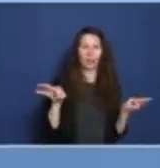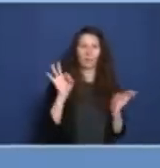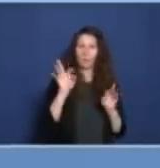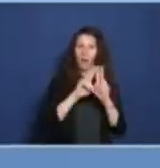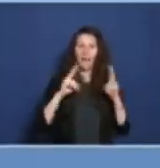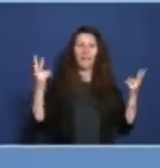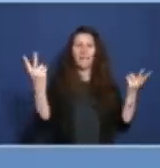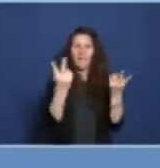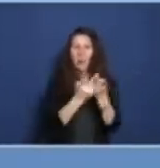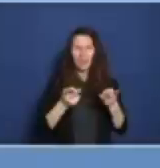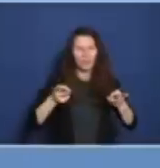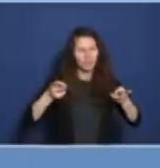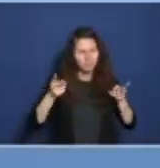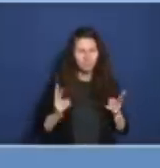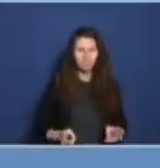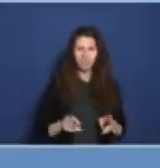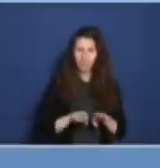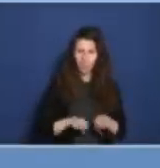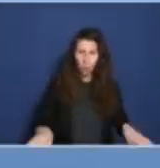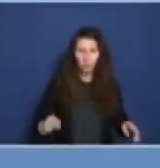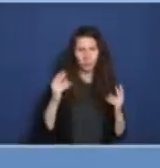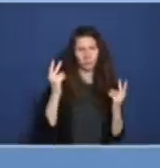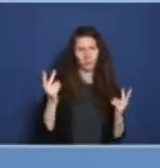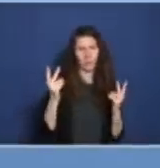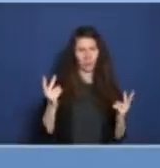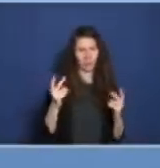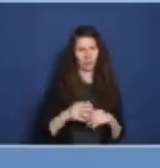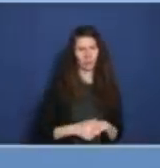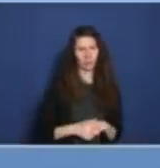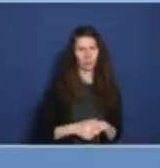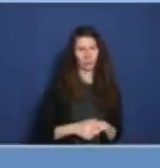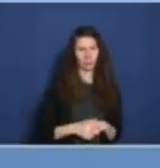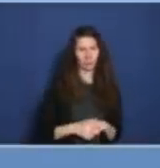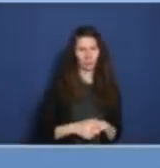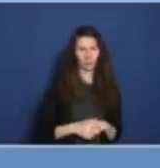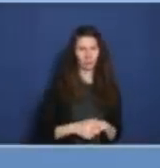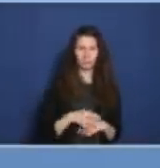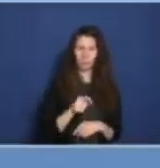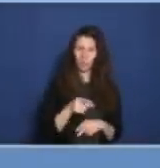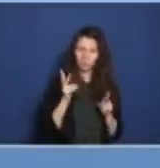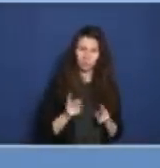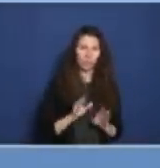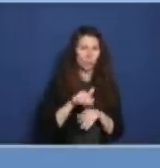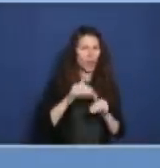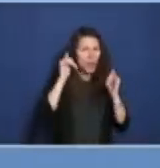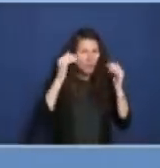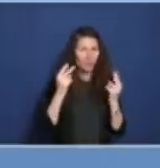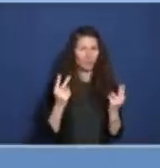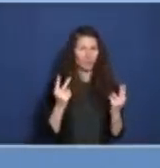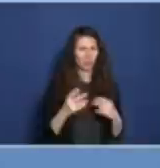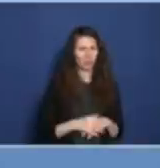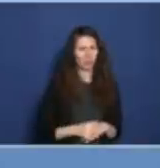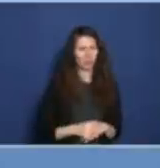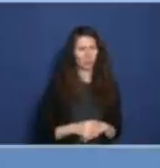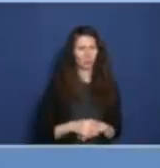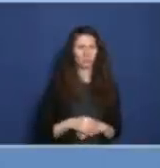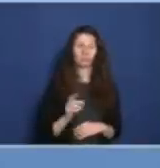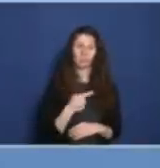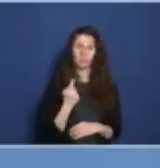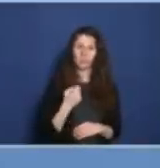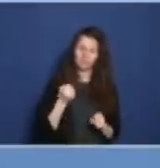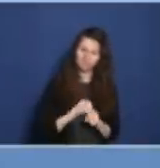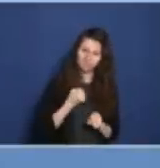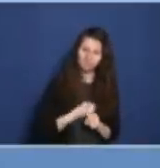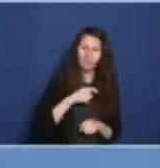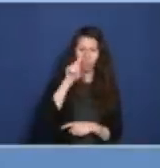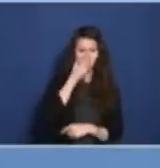von vitaler Bedeutung. Wir arbeiten dafür, dass Deutschland ein Land sein kann, das mit diesen